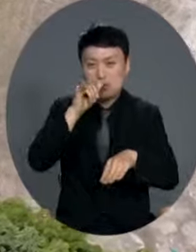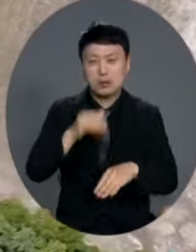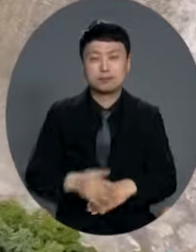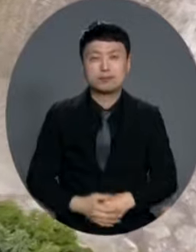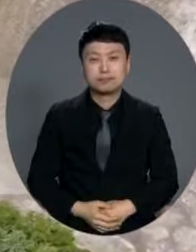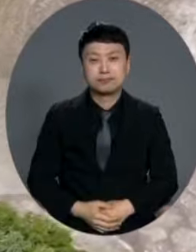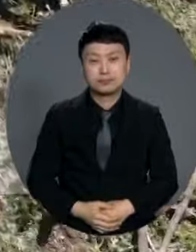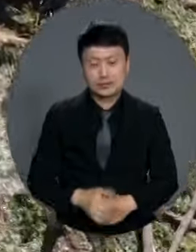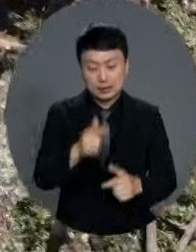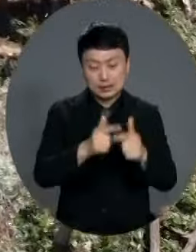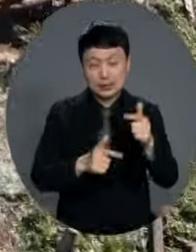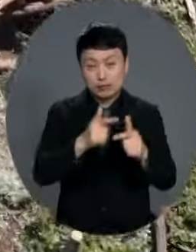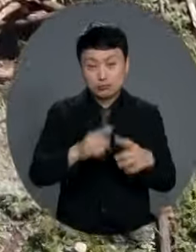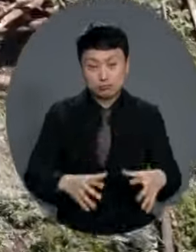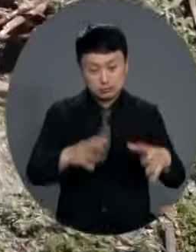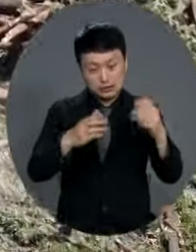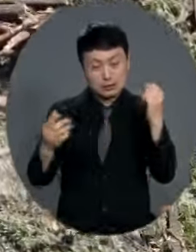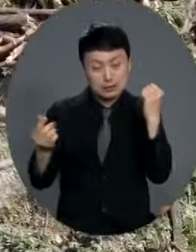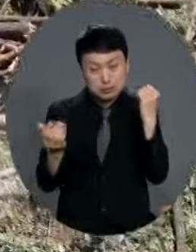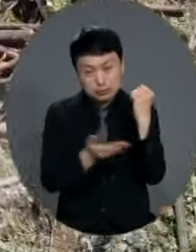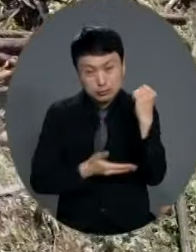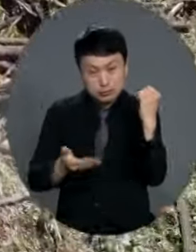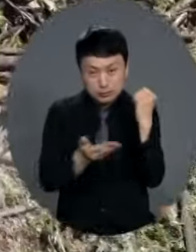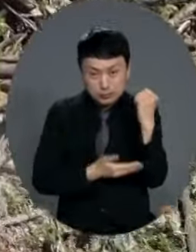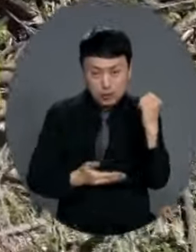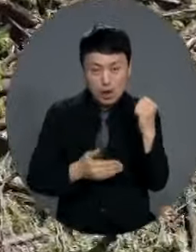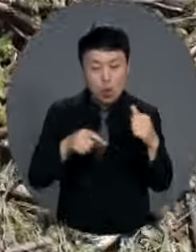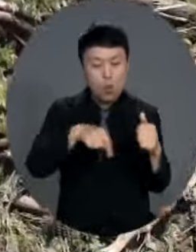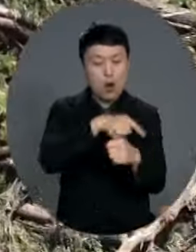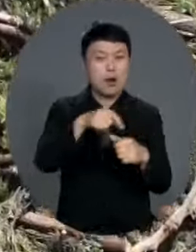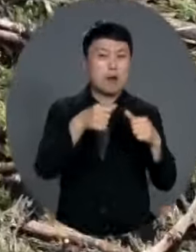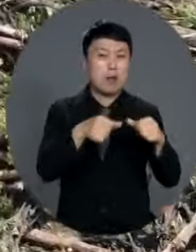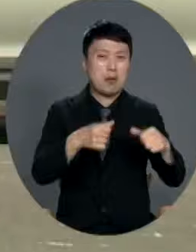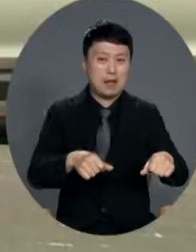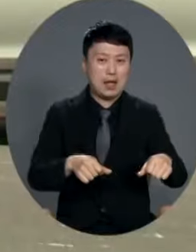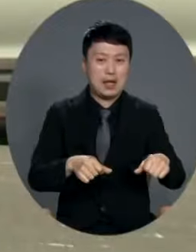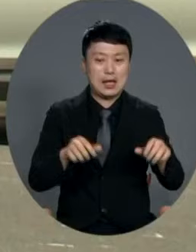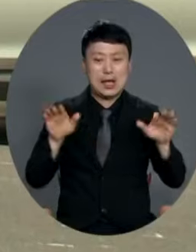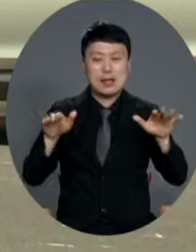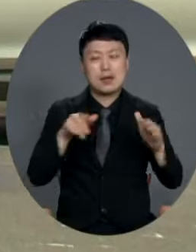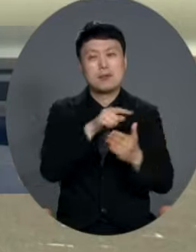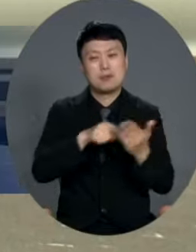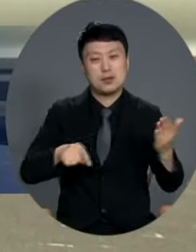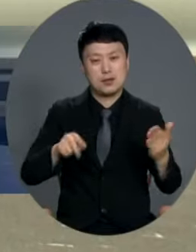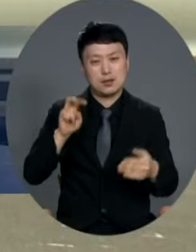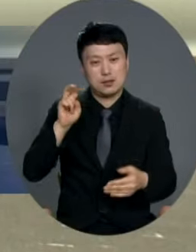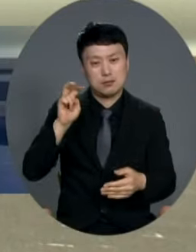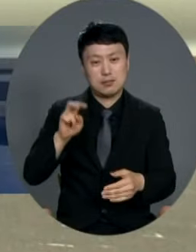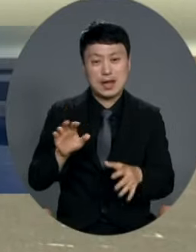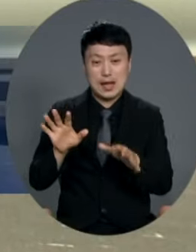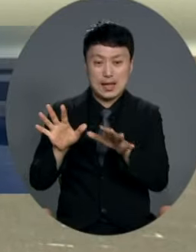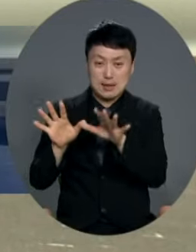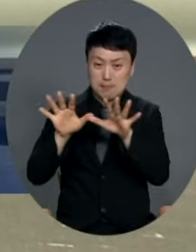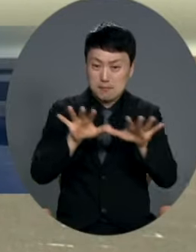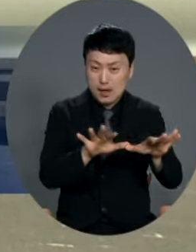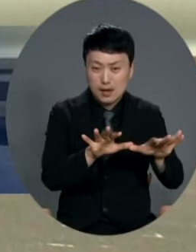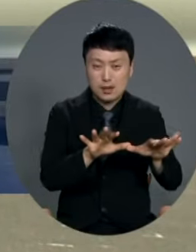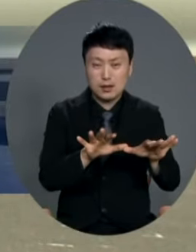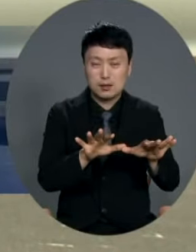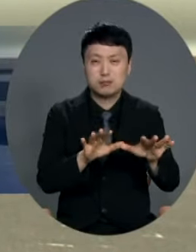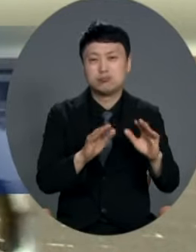시민들은 벌목으로 인한 환경 파괴와 새들의 피해를 우려했습니다. 새들이 많긴 했는데 또 새들이 그 터전을 잃는 거기